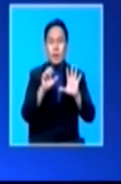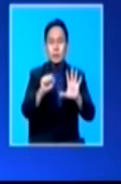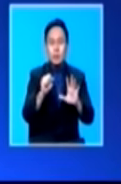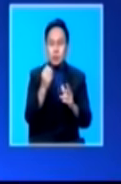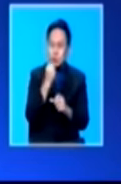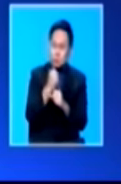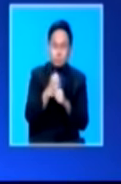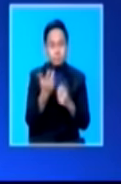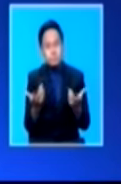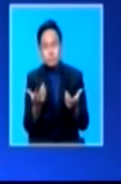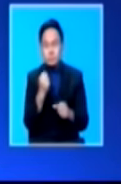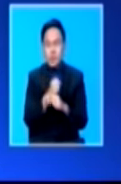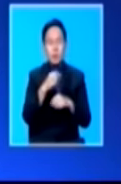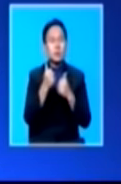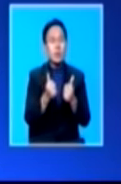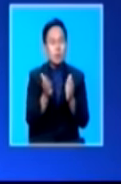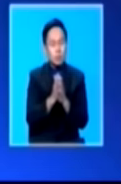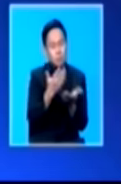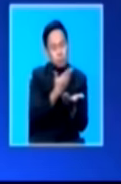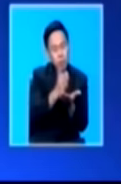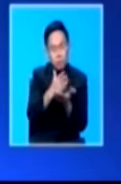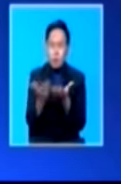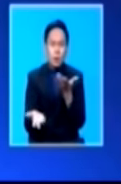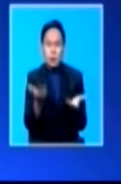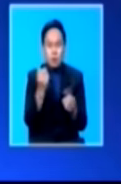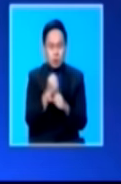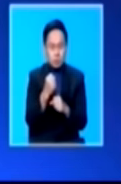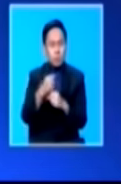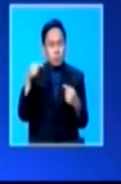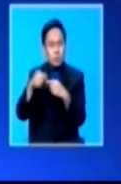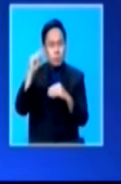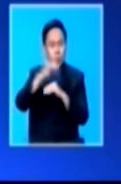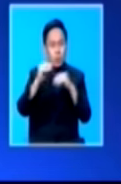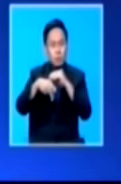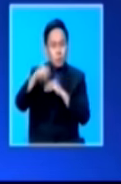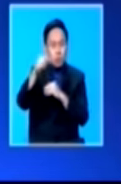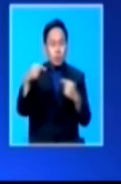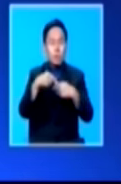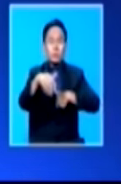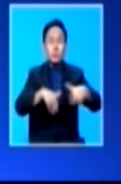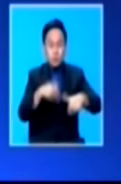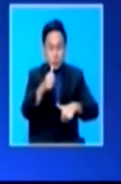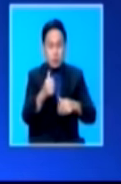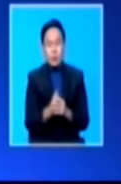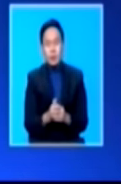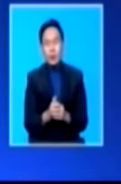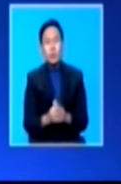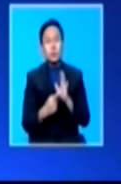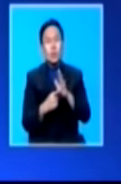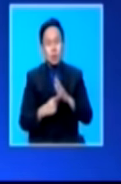น์ในระยะยาวไม่ใช่เอาไปแจกจ่ายไม่ใช่นะไปทำในที่มันเพิ่มมูลค่านะโรงสีขนาดเล็กร้านตัก